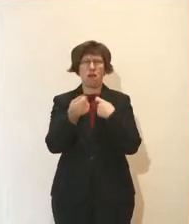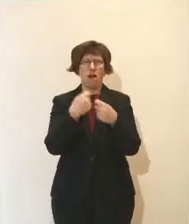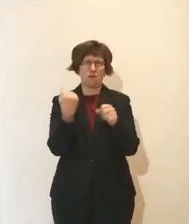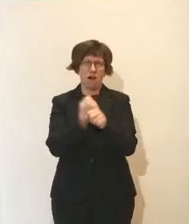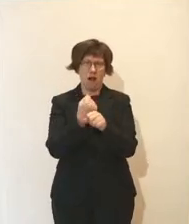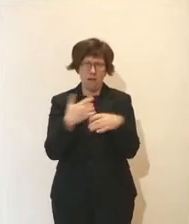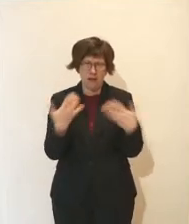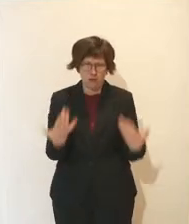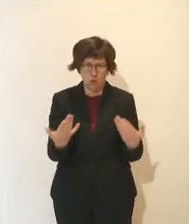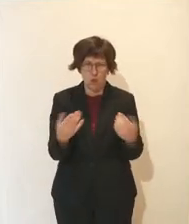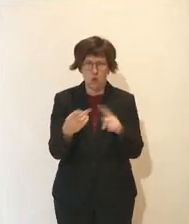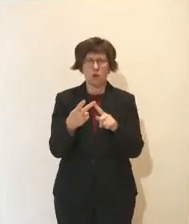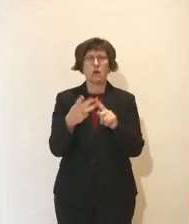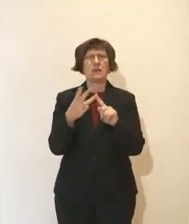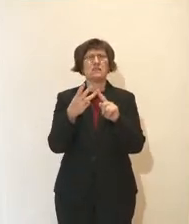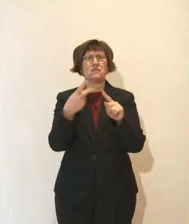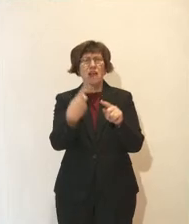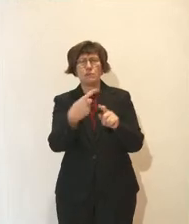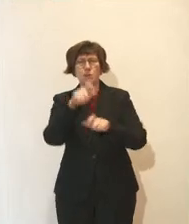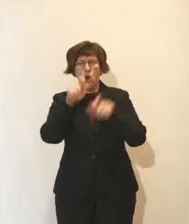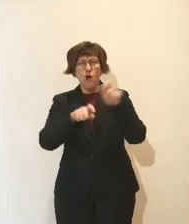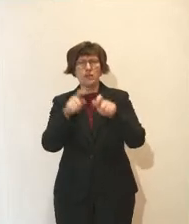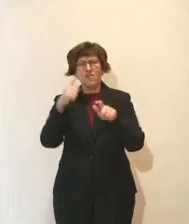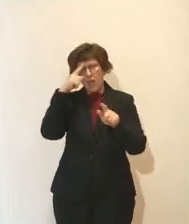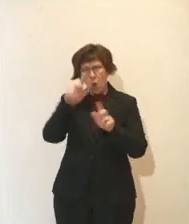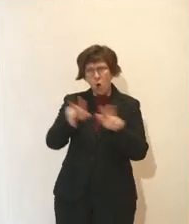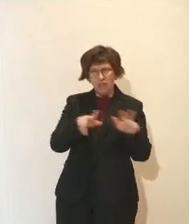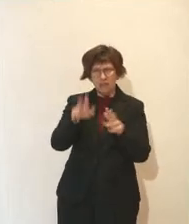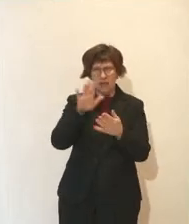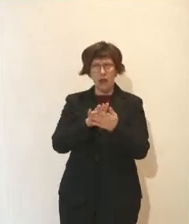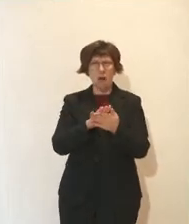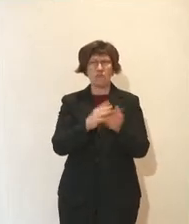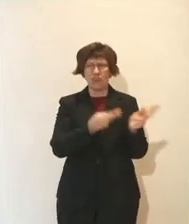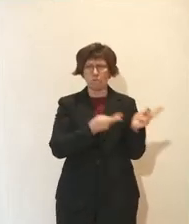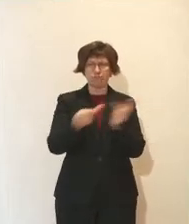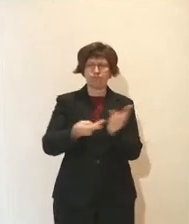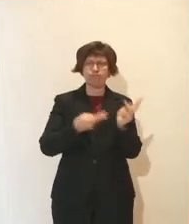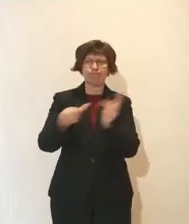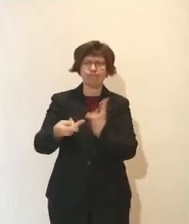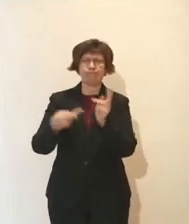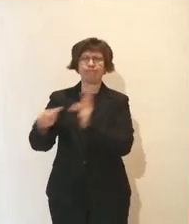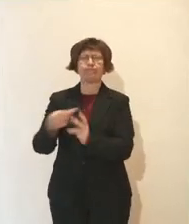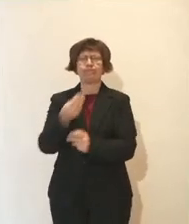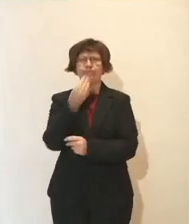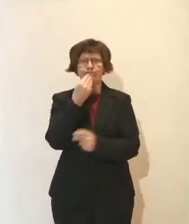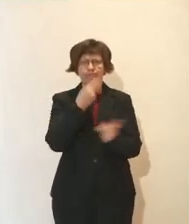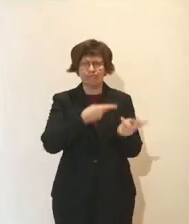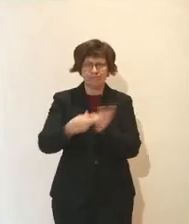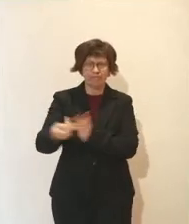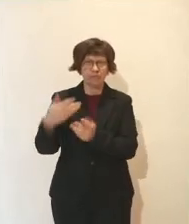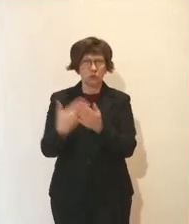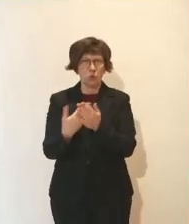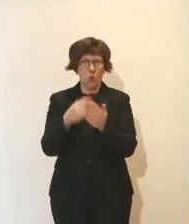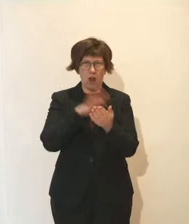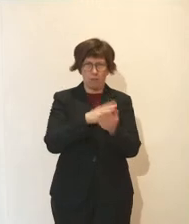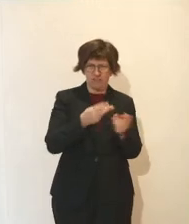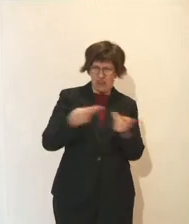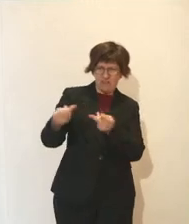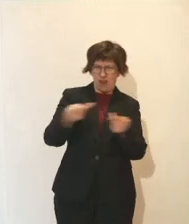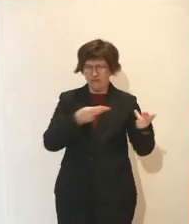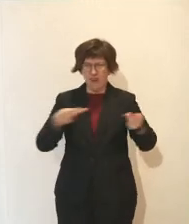sind denjenigen die dafür sorgen dass die logistik klappt dass die waren von der ein stelle zur anderen kommen und vielen vielen anderen